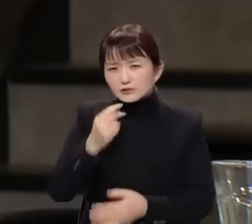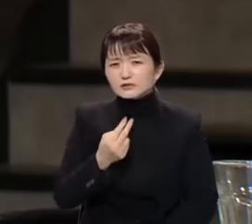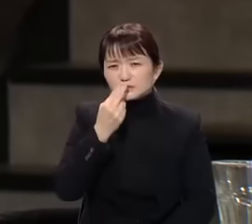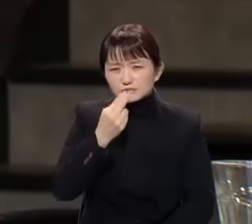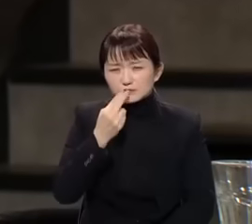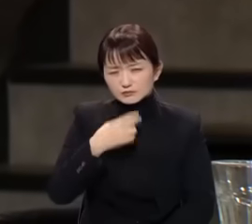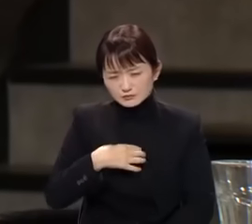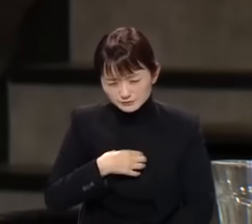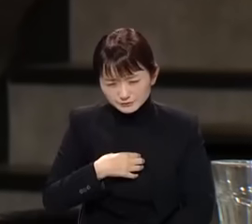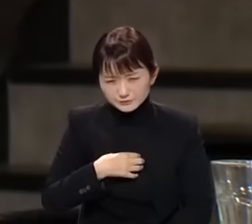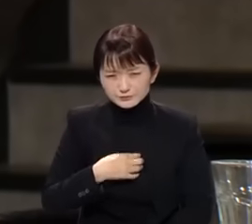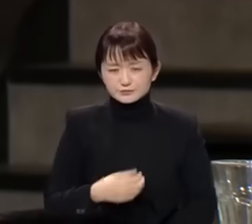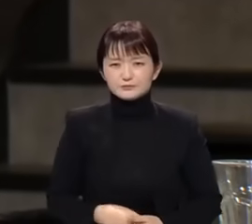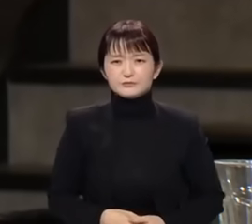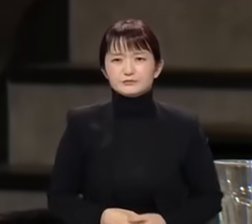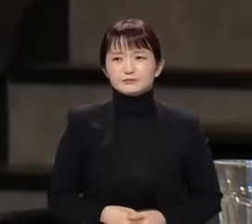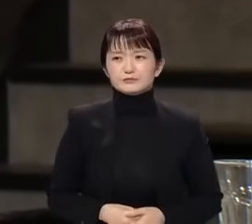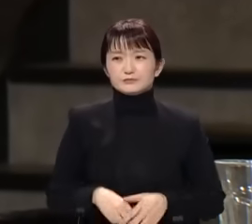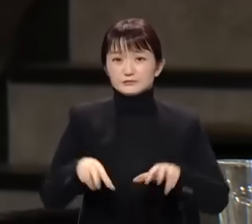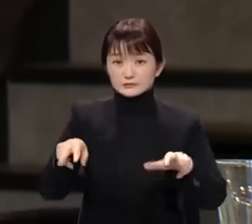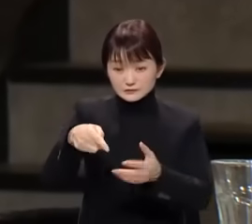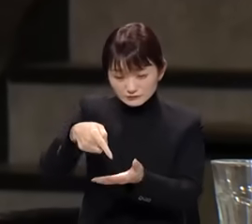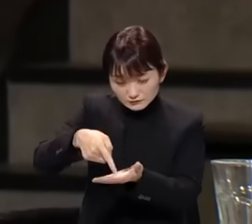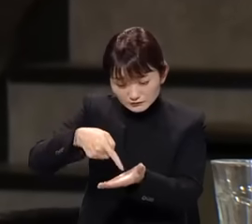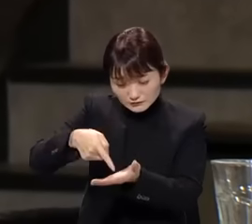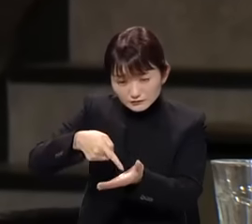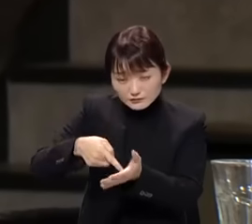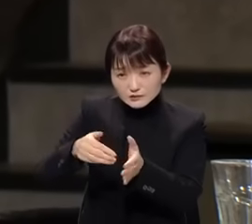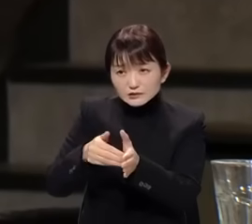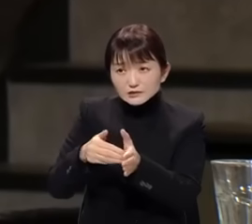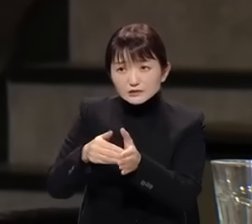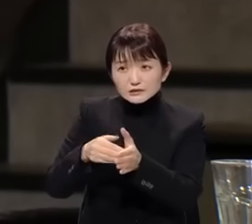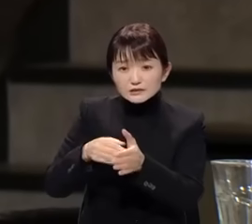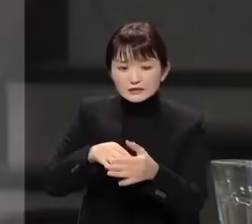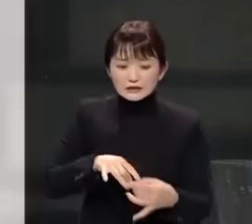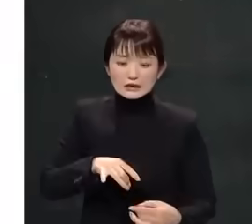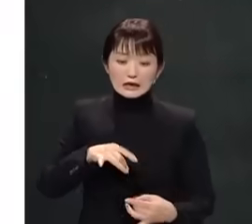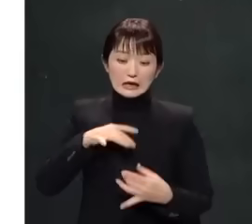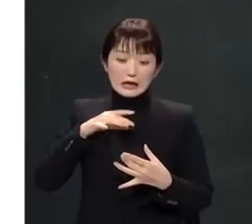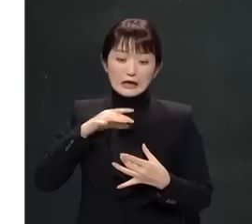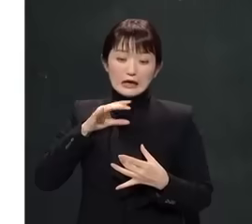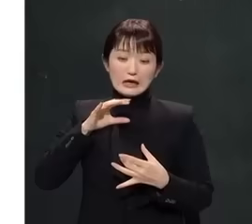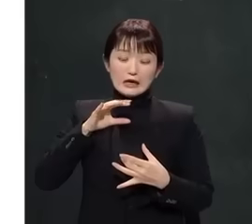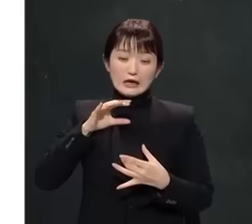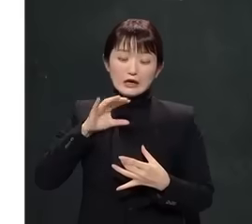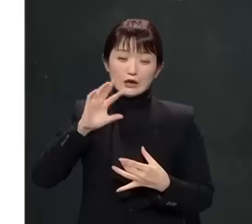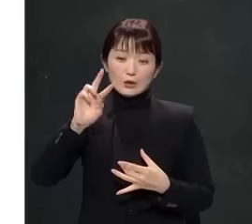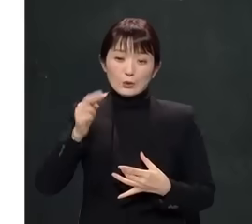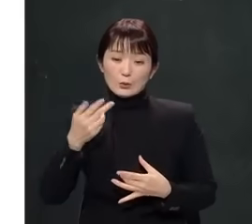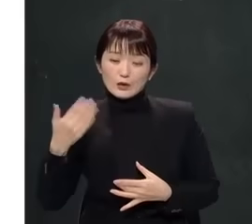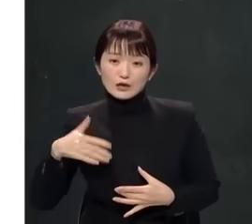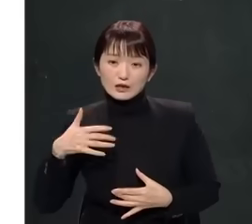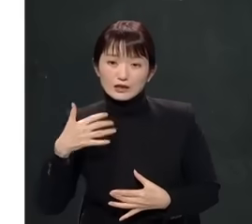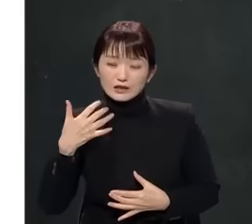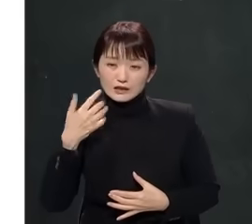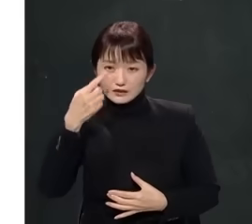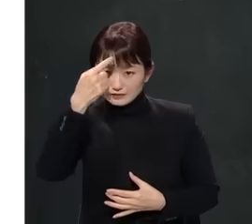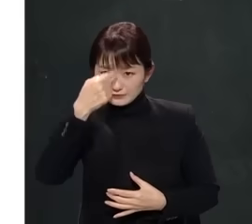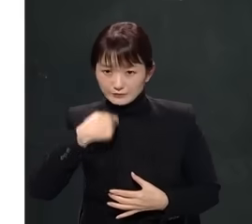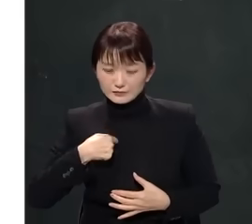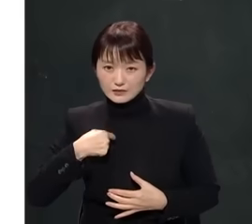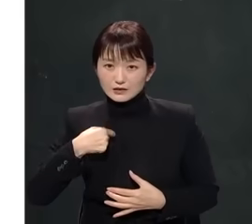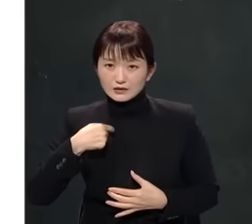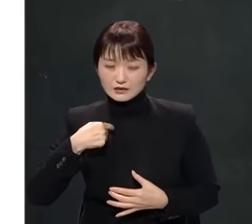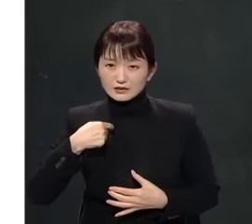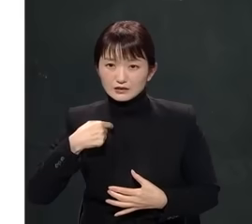지경에 이르신 거죠. 지금 뭐 수술을 하셨다고는 하지만 신경이 돌아오지 않고 부정교합으로 지금 뭐 음식도 잘 못 드시고 이제